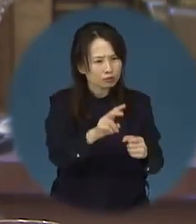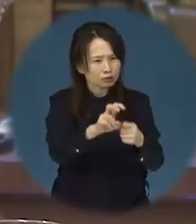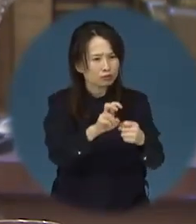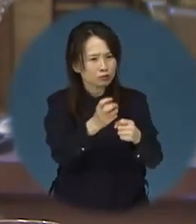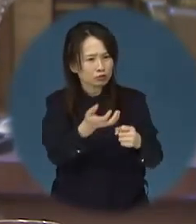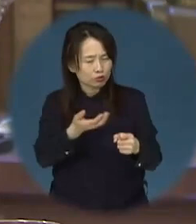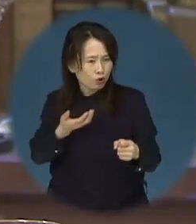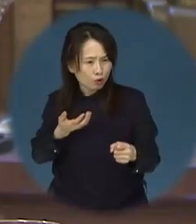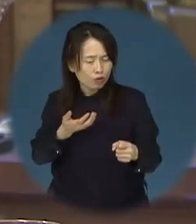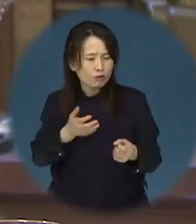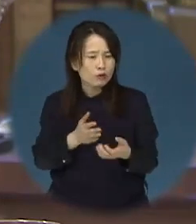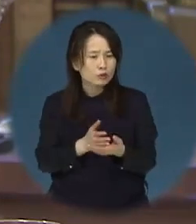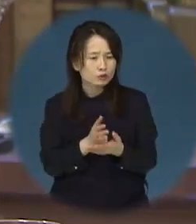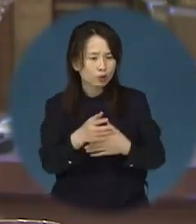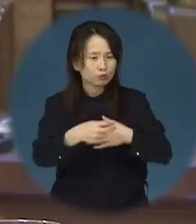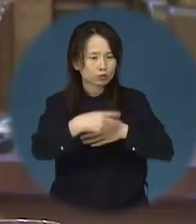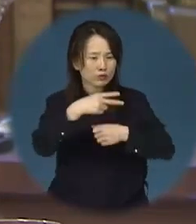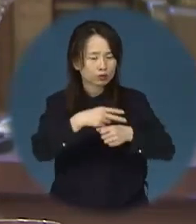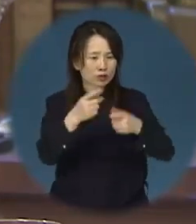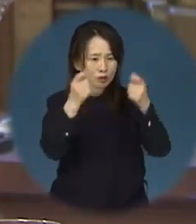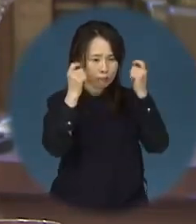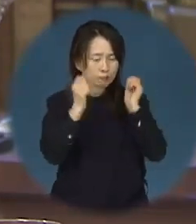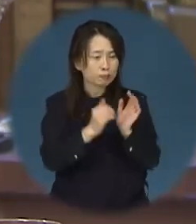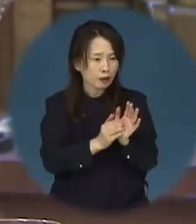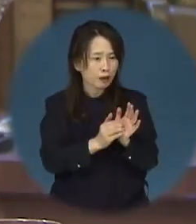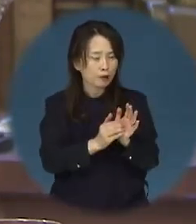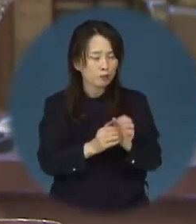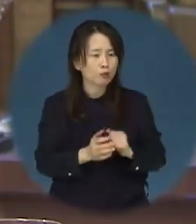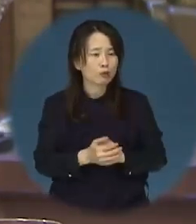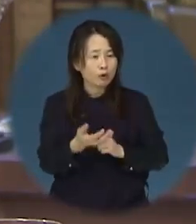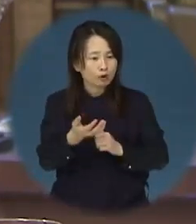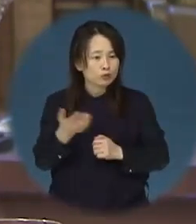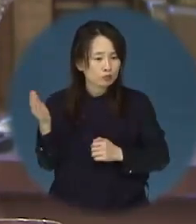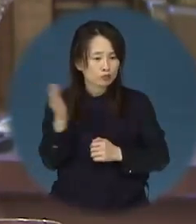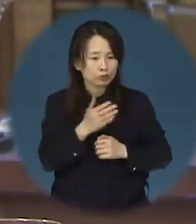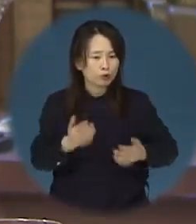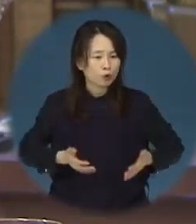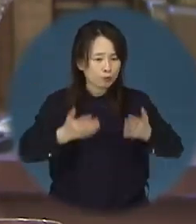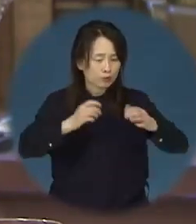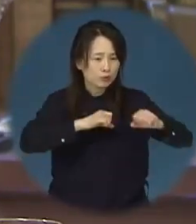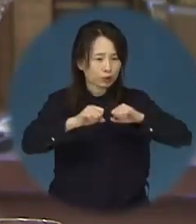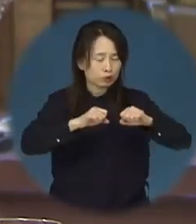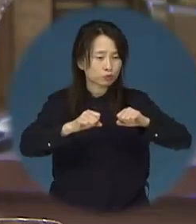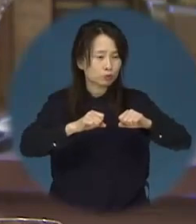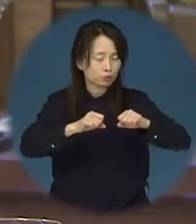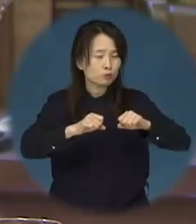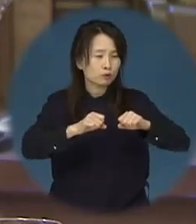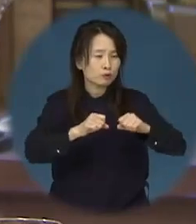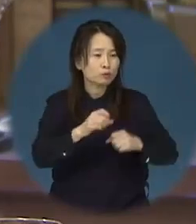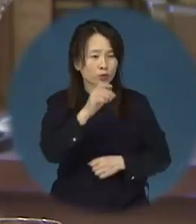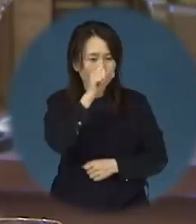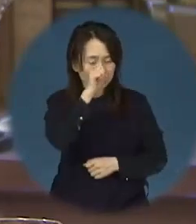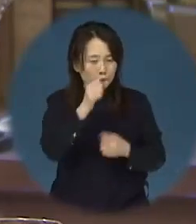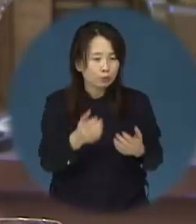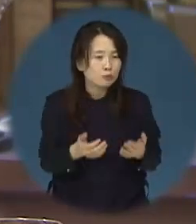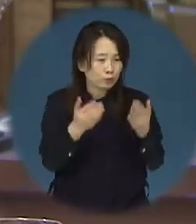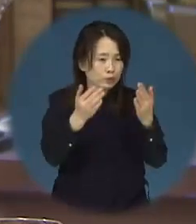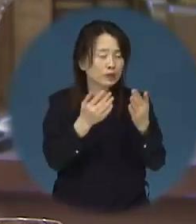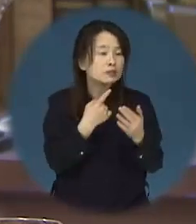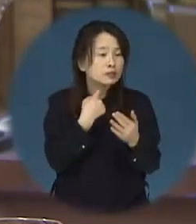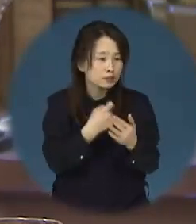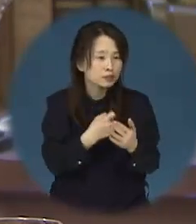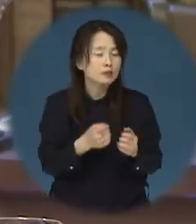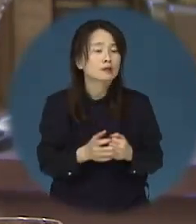전 전문의 코스까지 다 마치고 물론 그 이전부터 봉사활동하며 좋은 일을 하는 의대생들 많을 거예요. 그